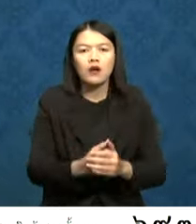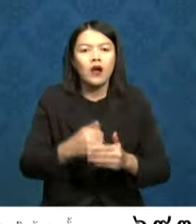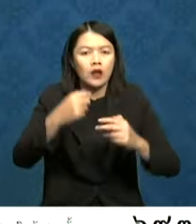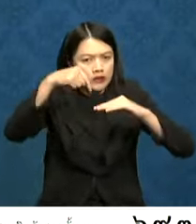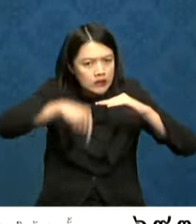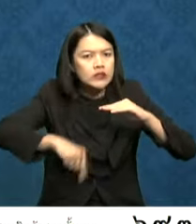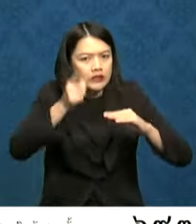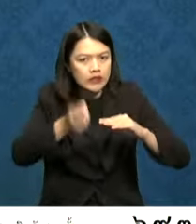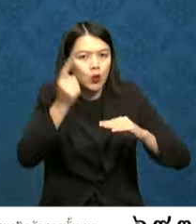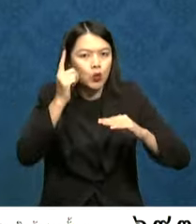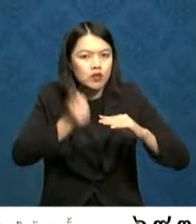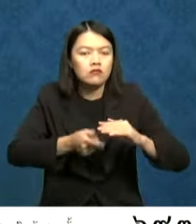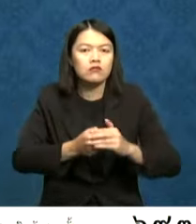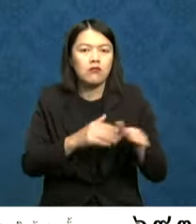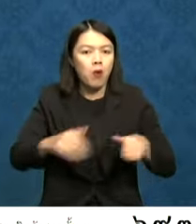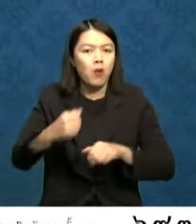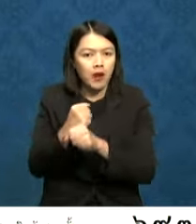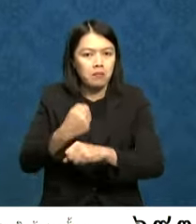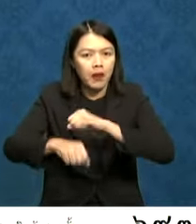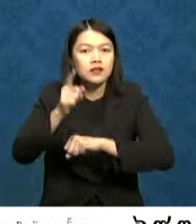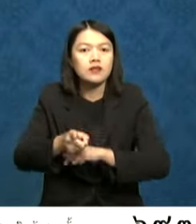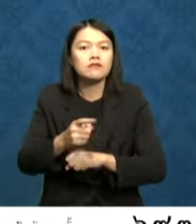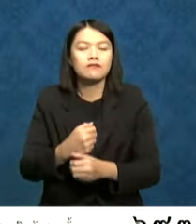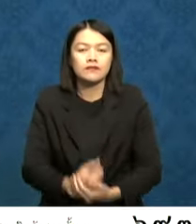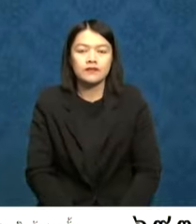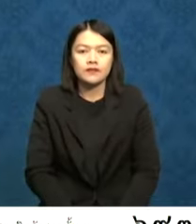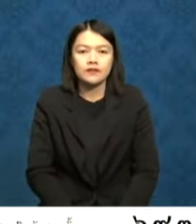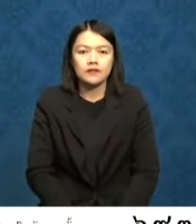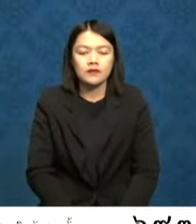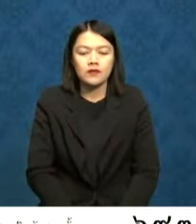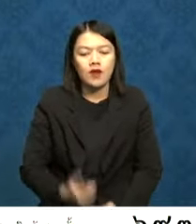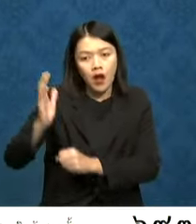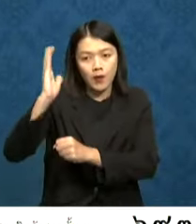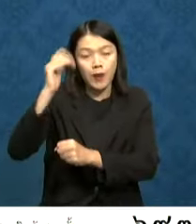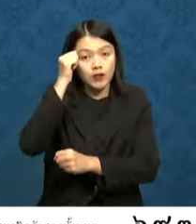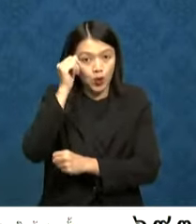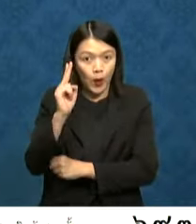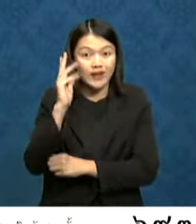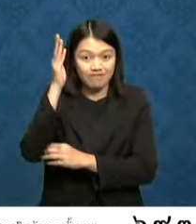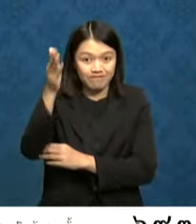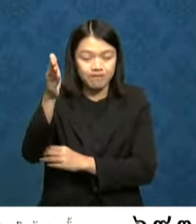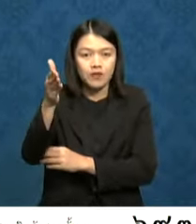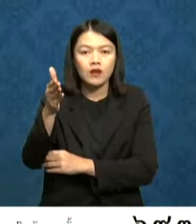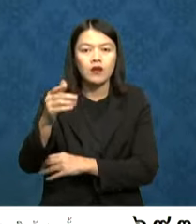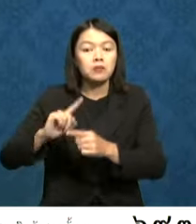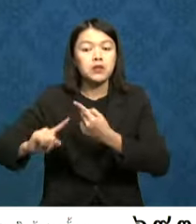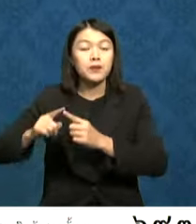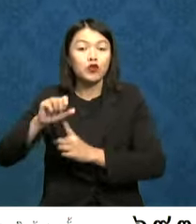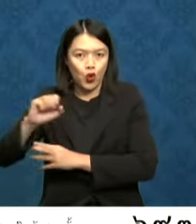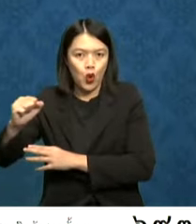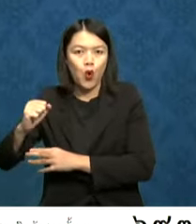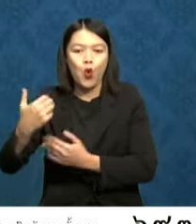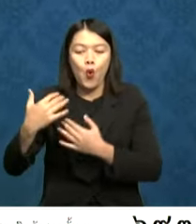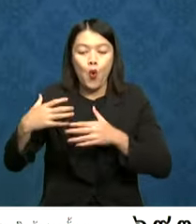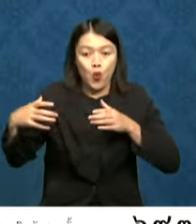ลึกรู้จริงพร้อมนำไปปฏิบัติได้ทันทีซึ่งการอภิปราย 2วันต่อจากนี้จะมีเพื่อนสมาชิกร่วม